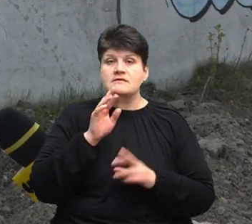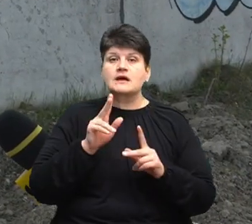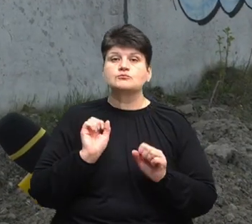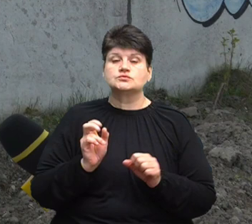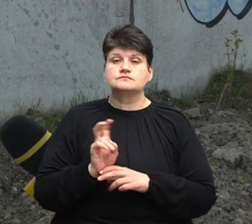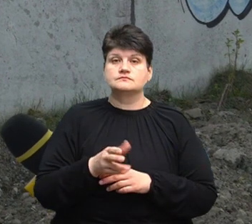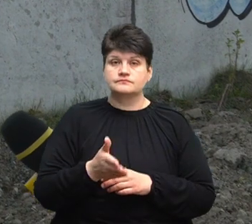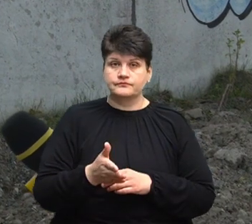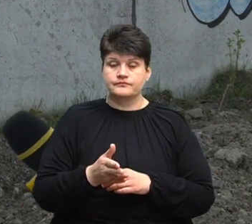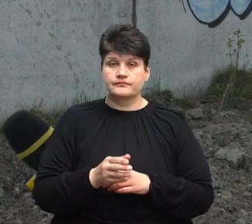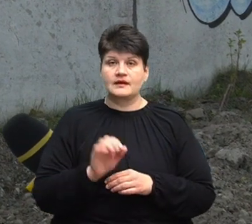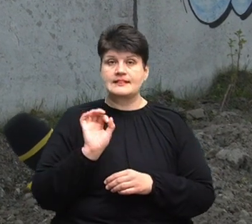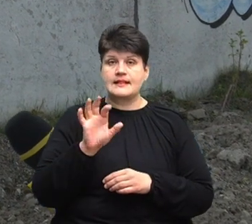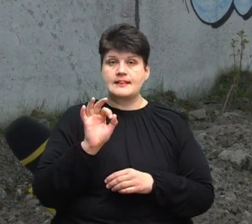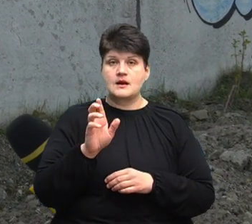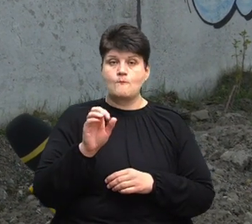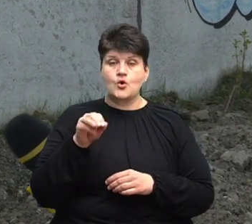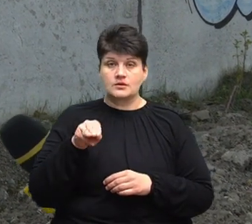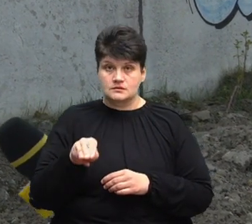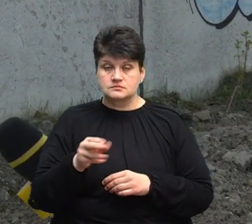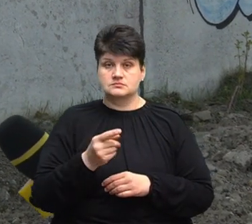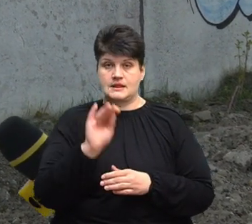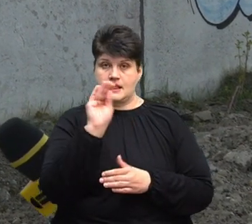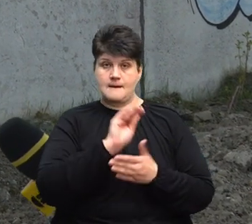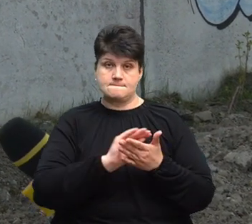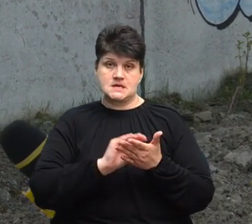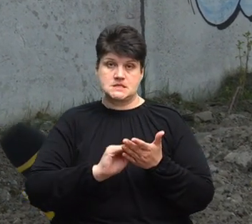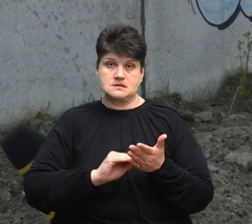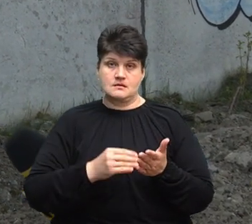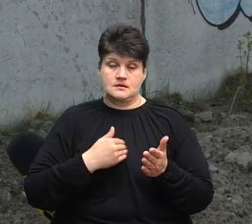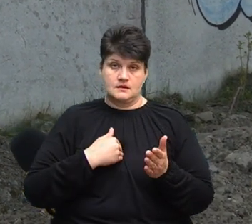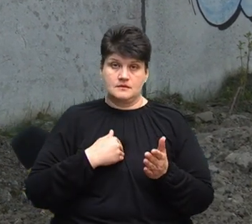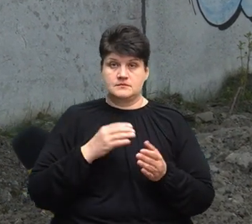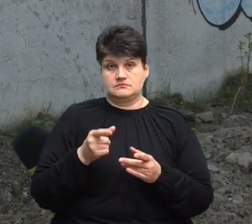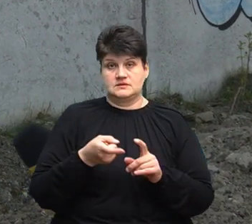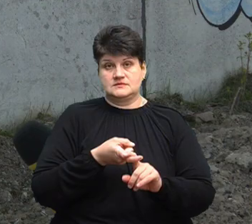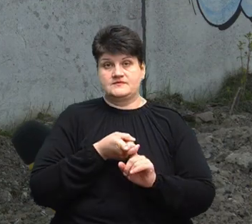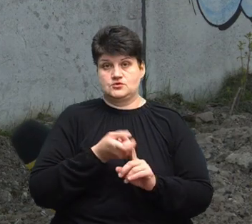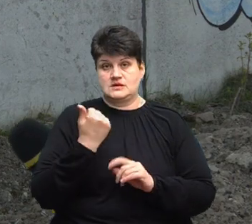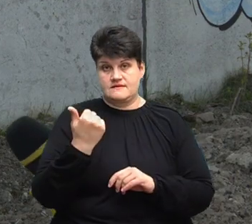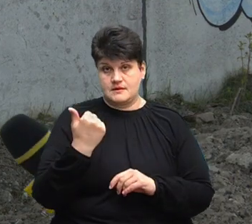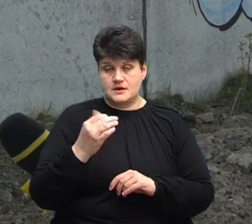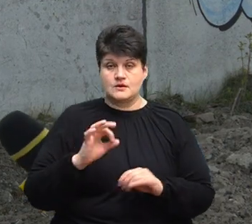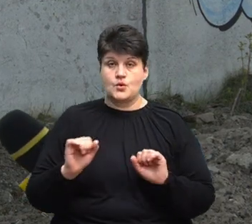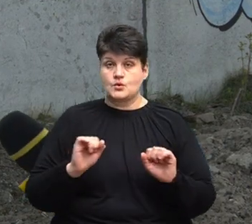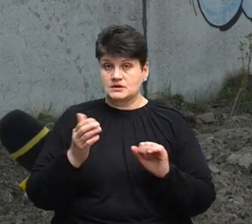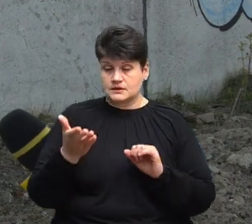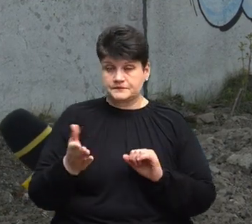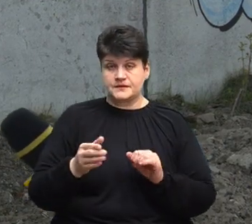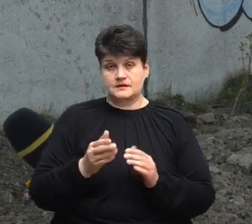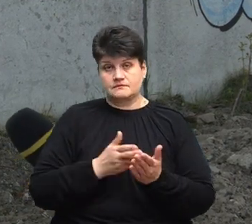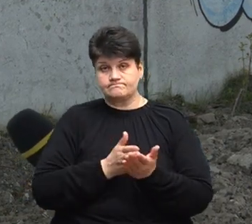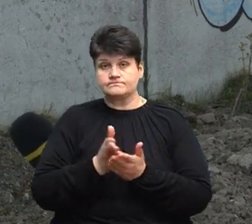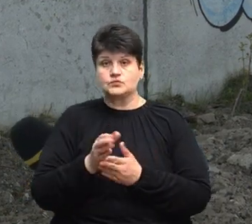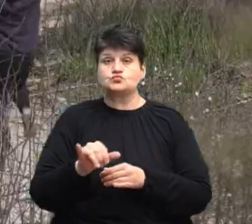Зайти на телеграм-бот і написати нам, де після чого з вами зв'яжеться координатор і скоординує вас на той осередок, в якому